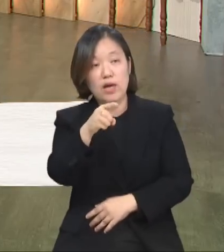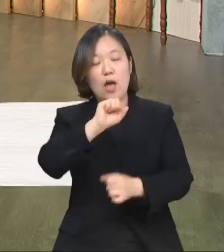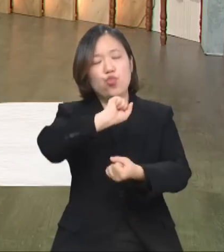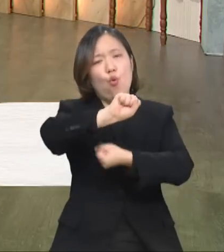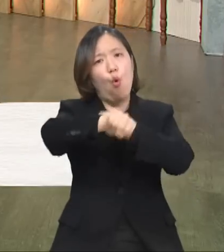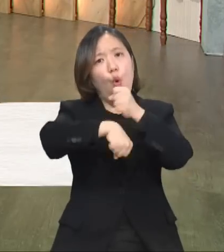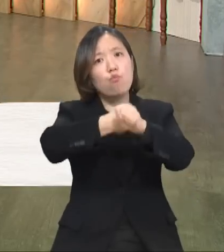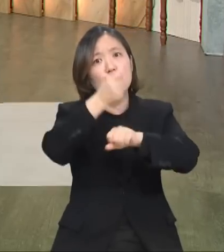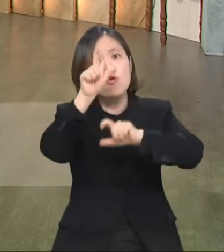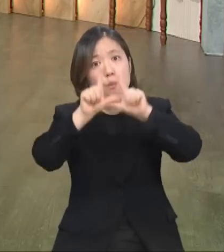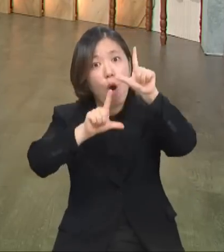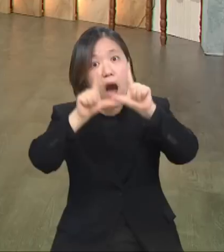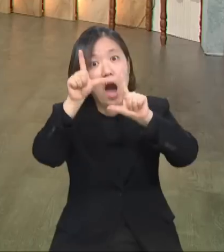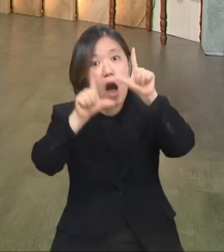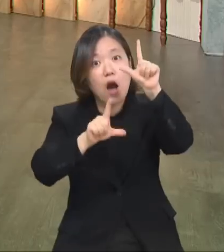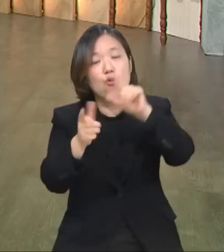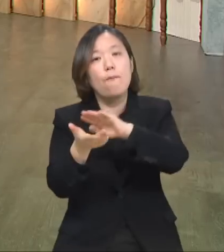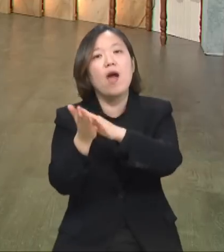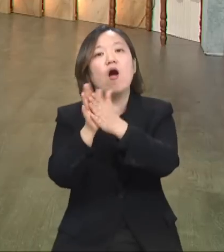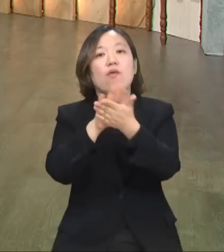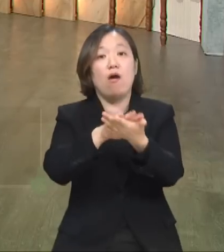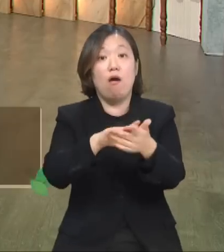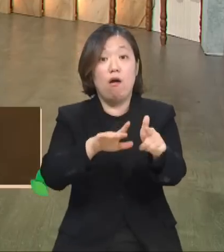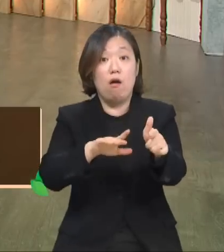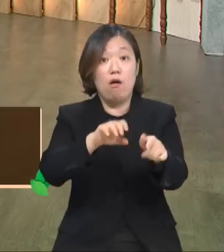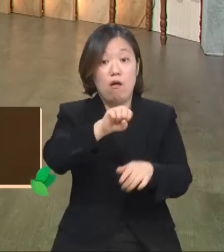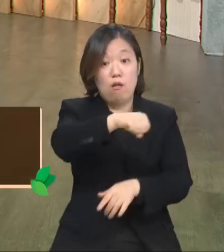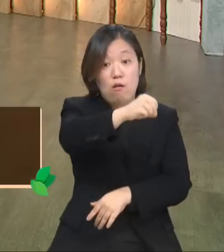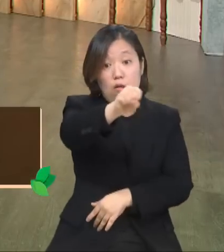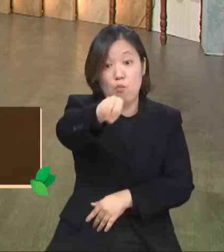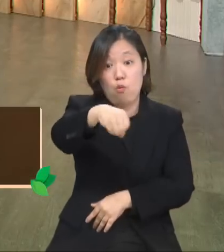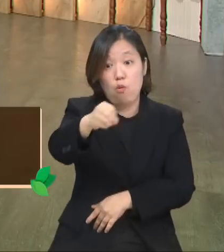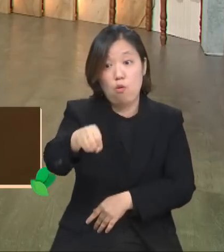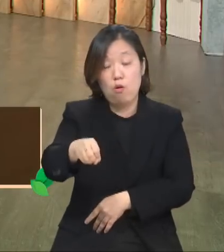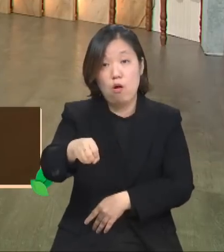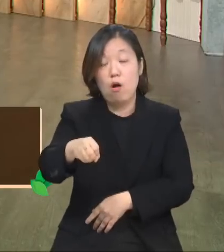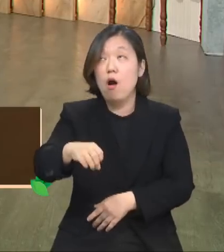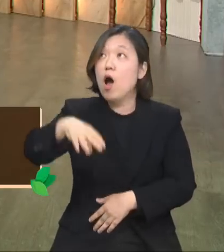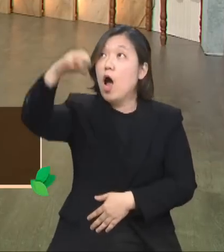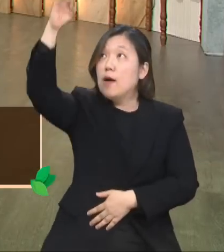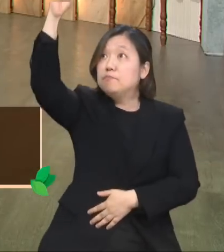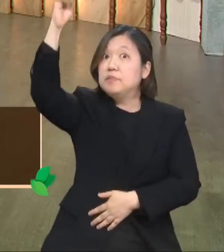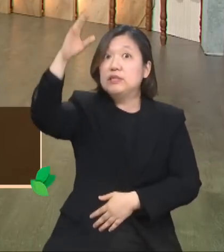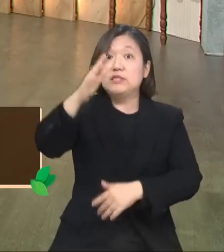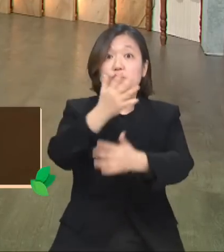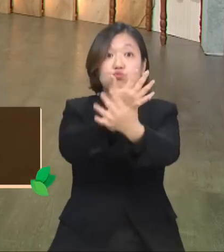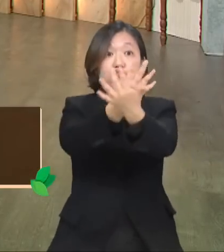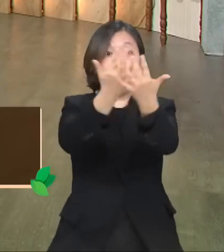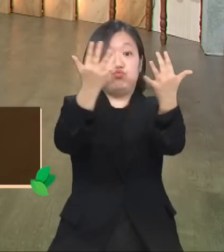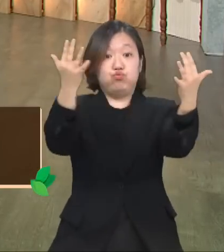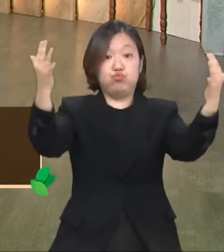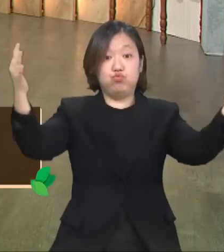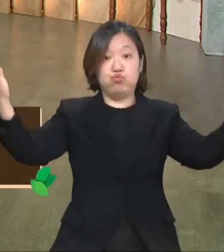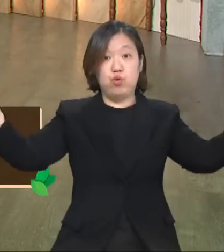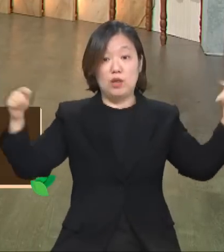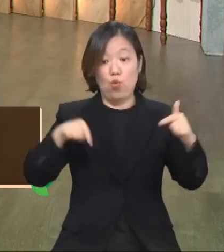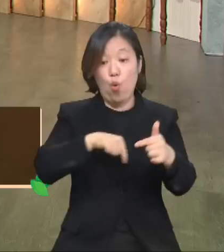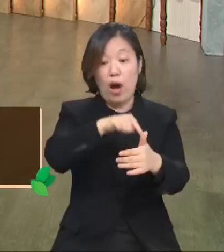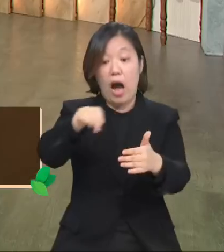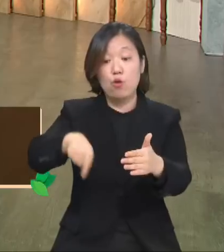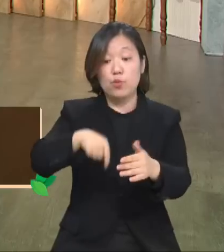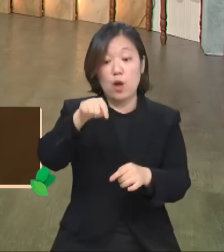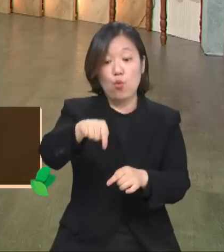앞이 하얀 빛으로 덮이면서 그 가운데 동그란 모양이 뺑글뺑글 돌면서 그